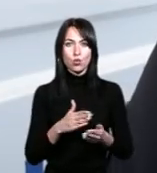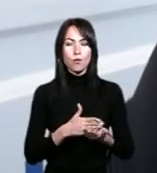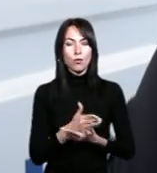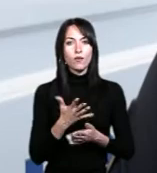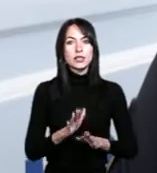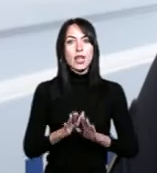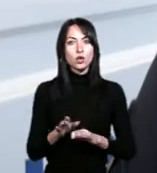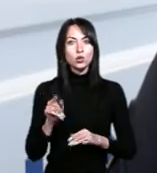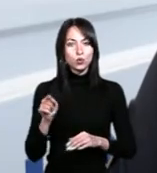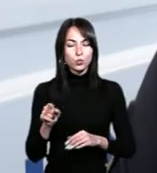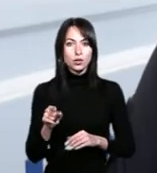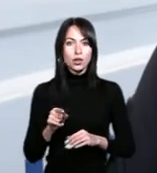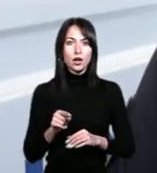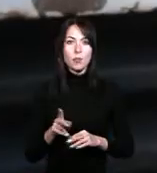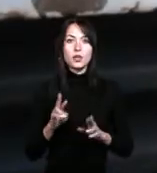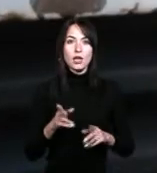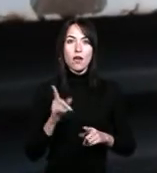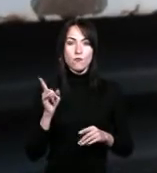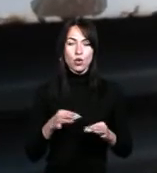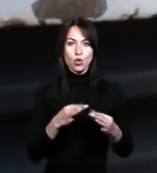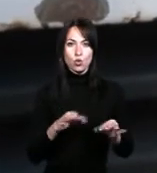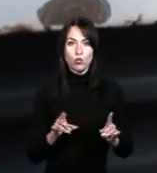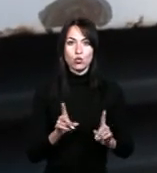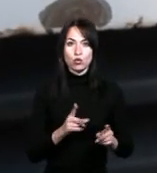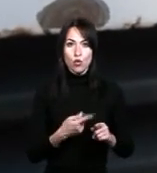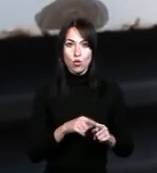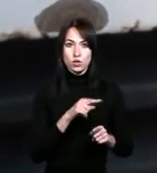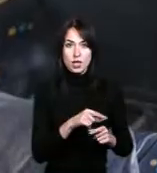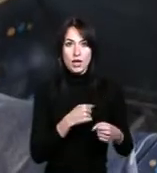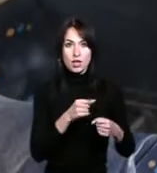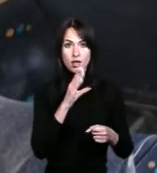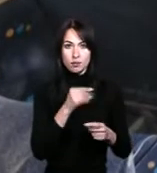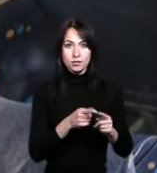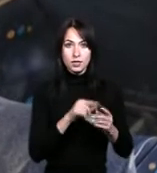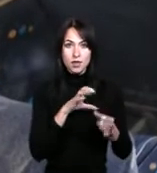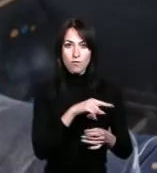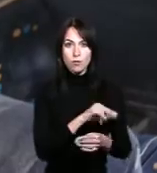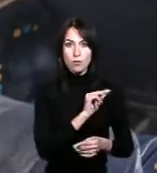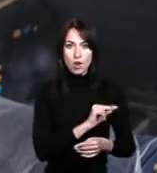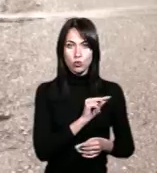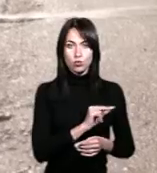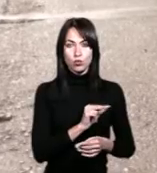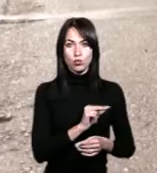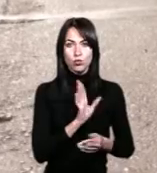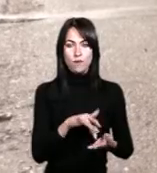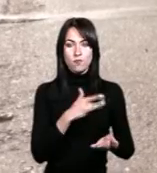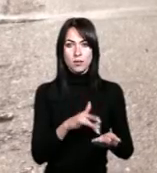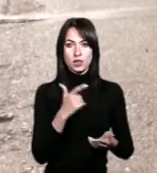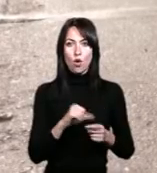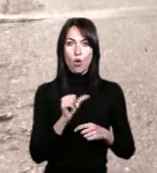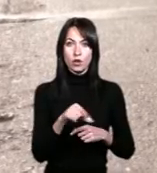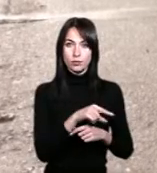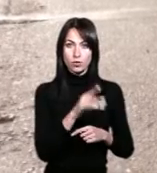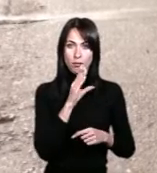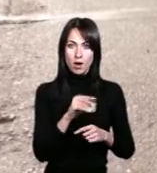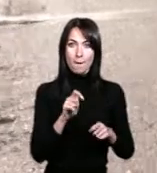заступникам, як вони допускають, що такі перевізники, такі автобуси працюють в місті Харкові. Окрім цього маршруту,